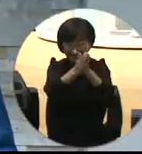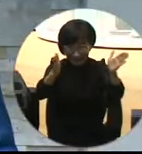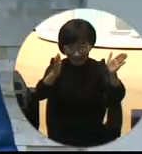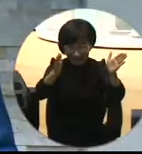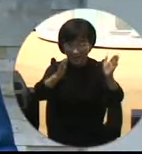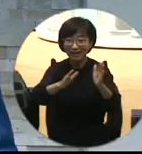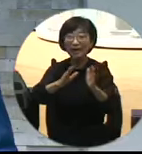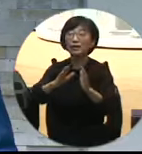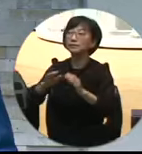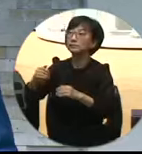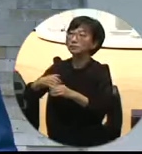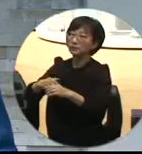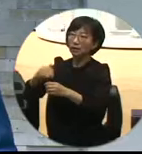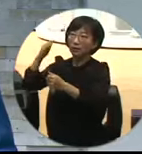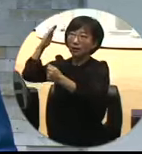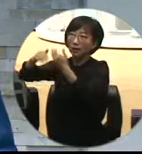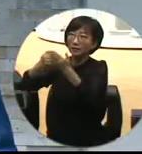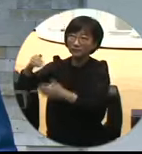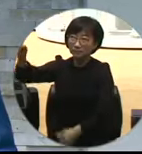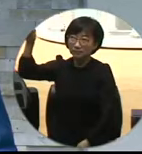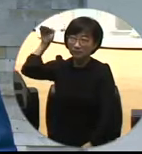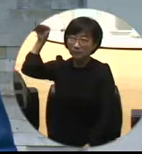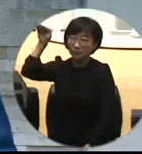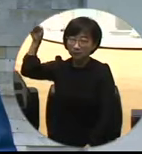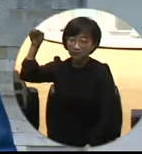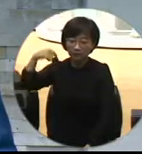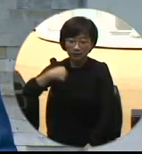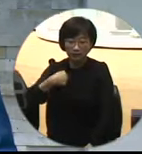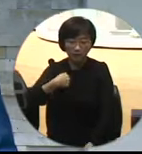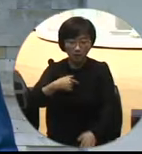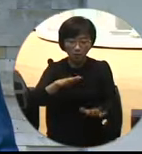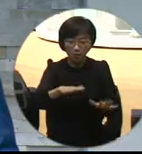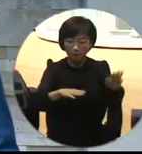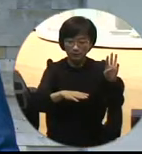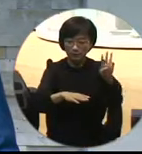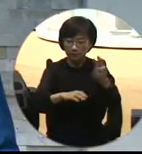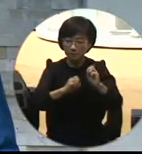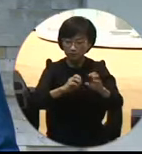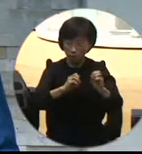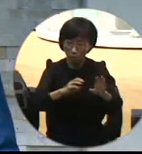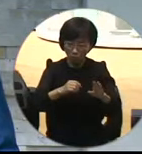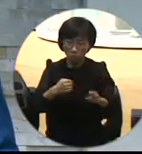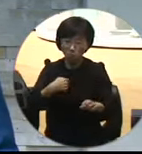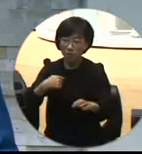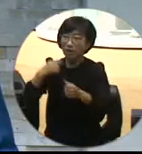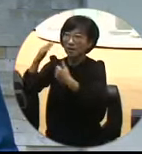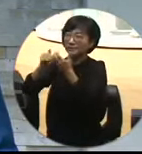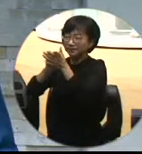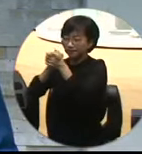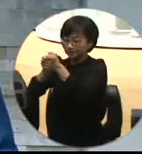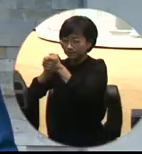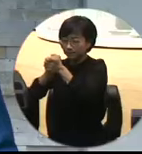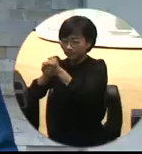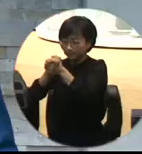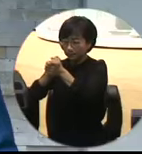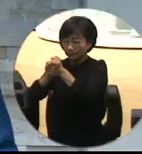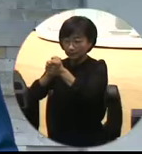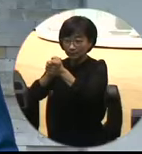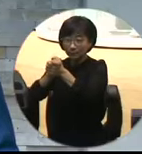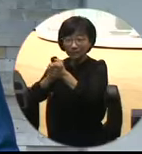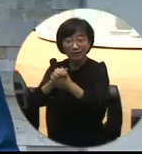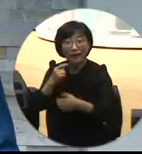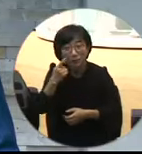이런 내게 기도 제목 주었기 때문에 이 기도 제목 속에서 하나님 답 찾게 하여 주옵소서 관심을 가지고 기도하시란